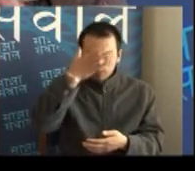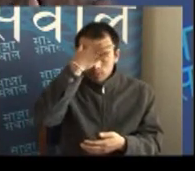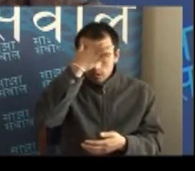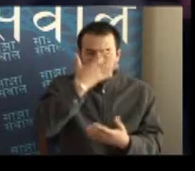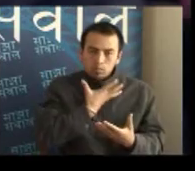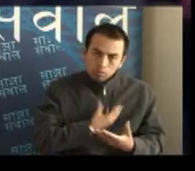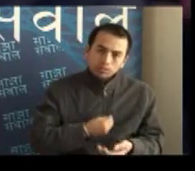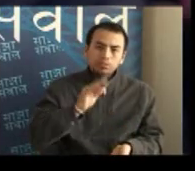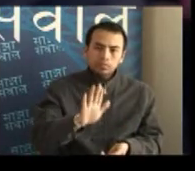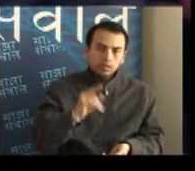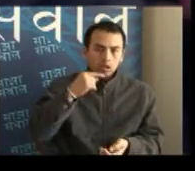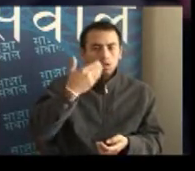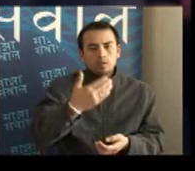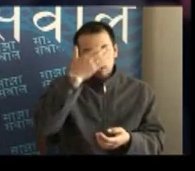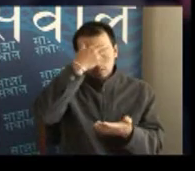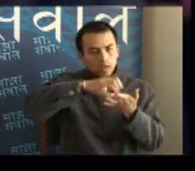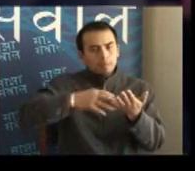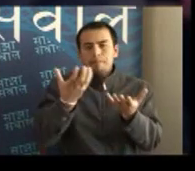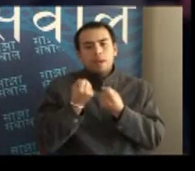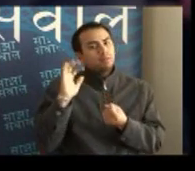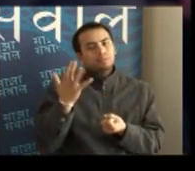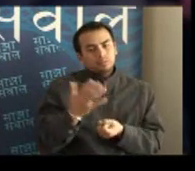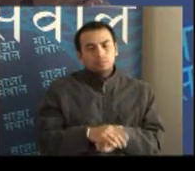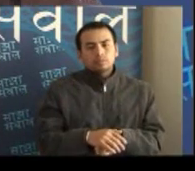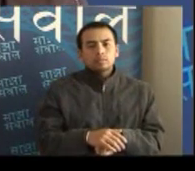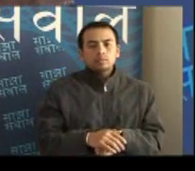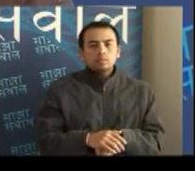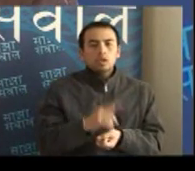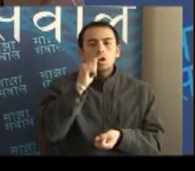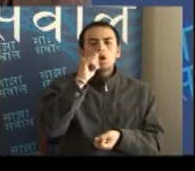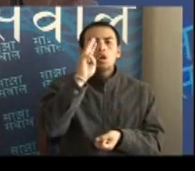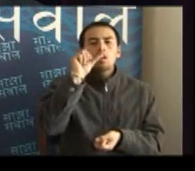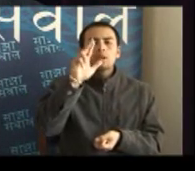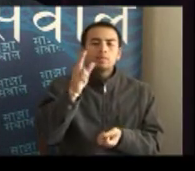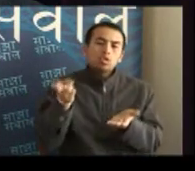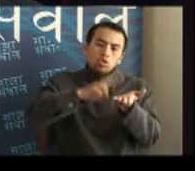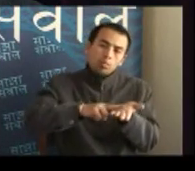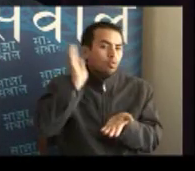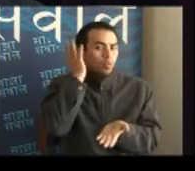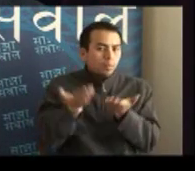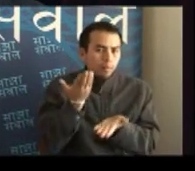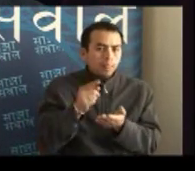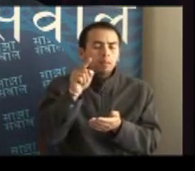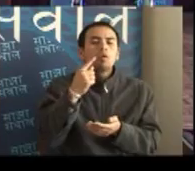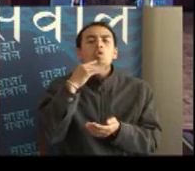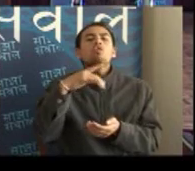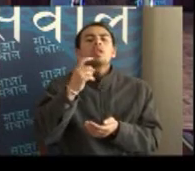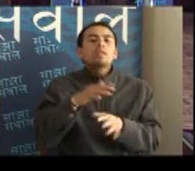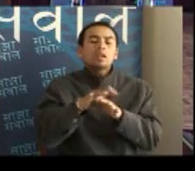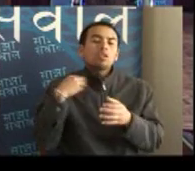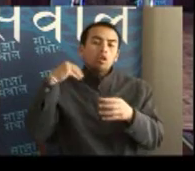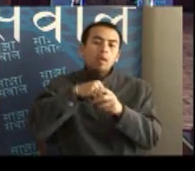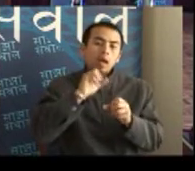समस्या मैले भोग्दै आएको छु, अहिलेसम्म हामीले समाधान पाएका छैनौँ। अब एकैछिन त्यसपछि कमलजीबाट पनि थप केही सुनौँ। तपाईँलाई कस्तो लाग्यो यहाँ यति